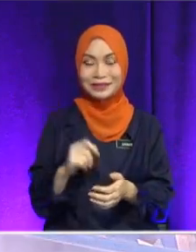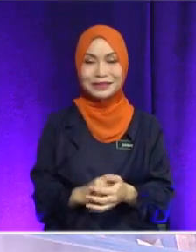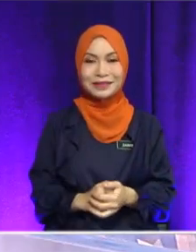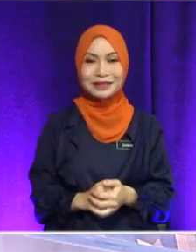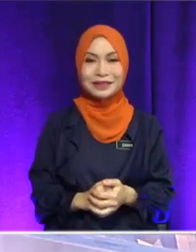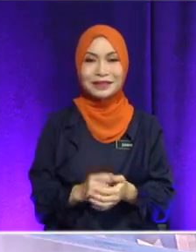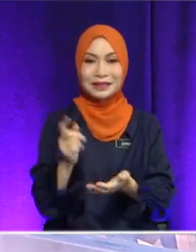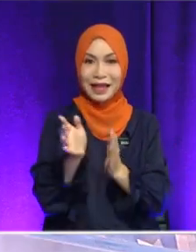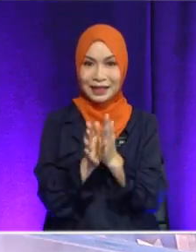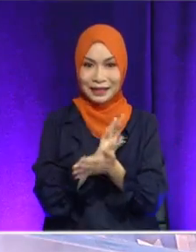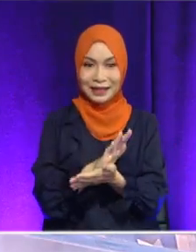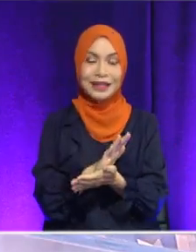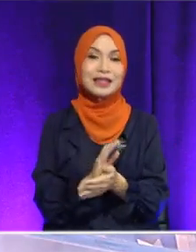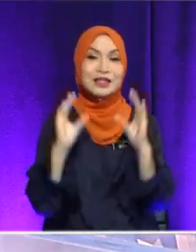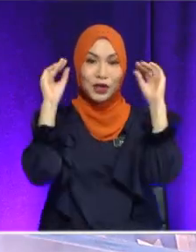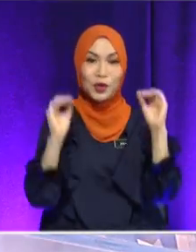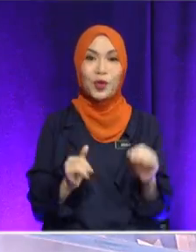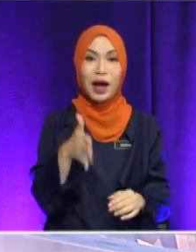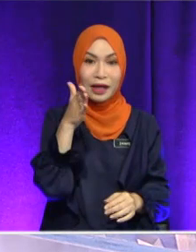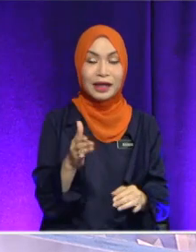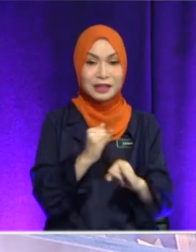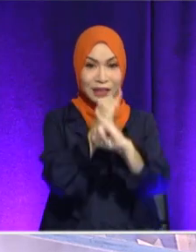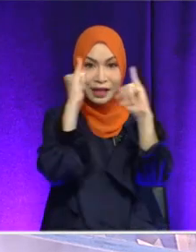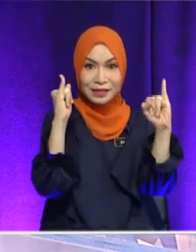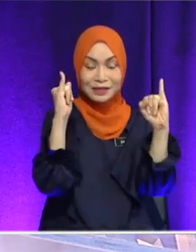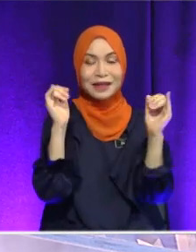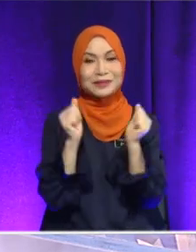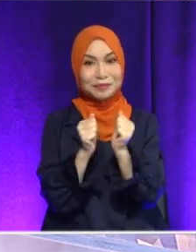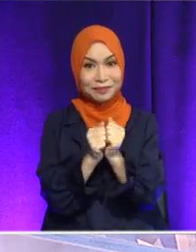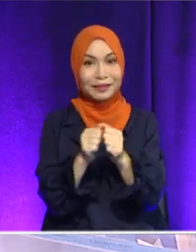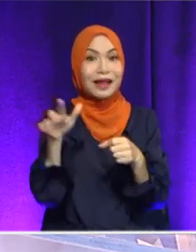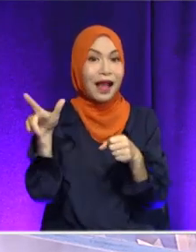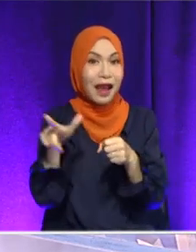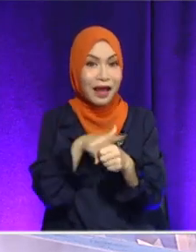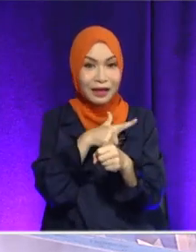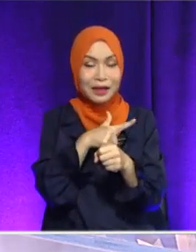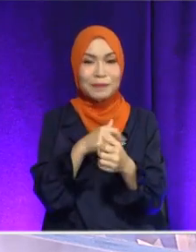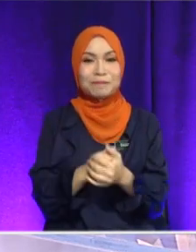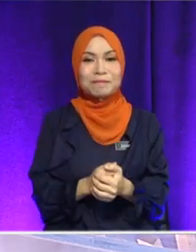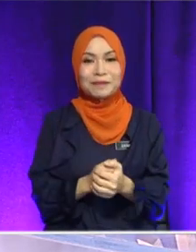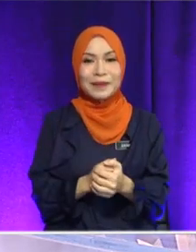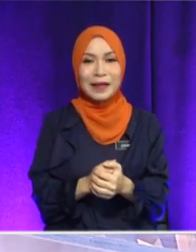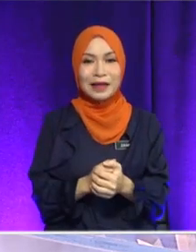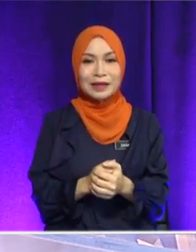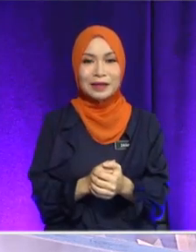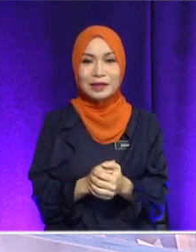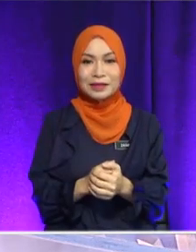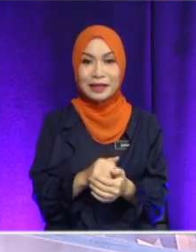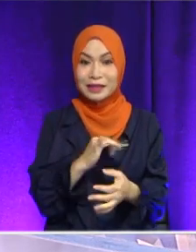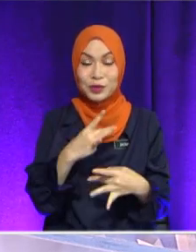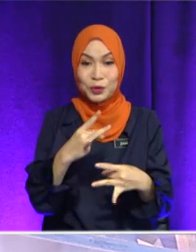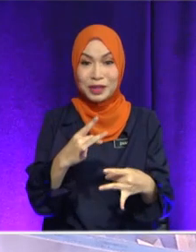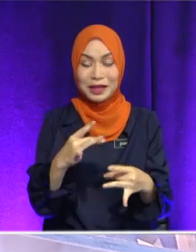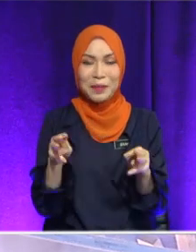dan Terangkan kepada adik-adik semua dengan lebih lanjut menari itu seolah-olah kita menghimbau semudah sejarah pada awal